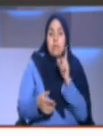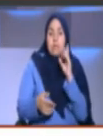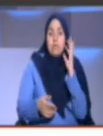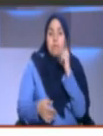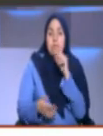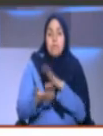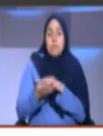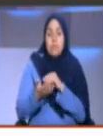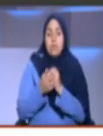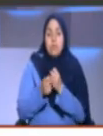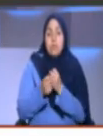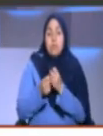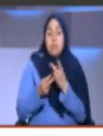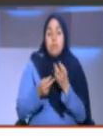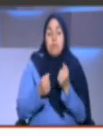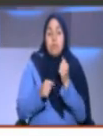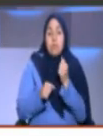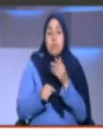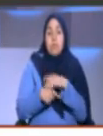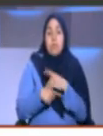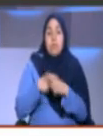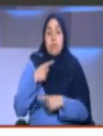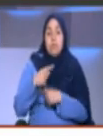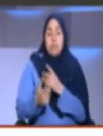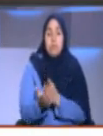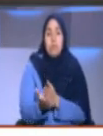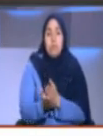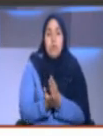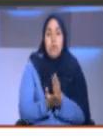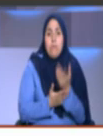طوال التاريخ الماضي. والحقيقة أيضا